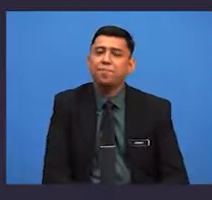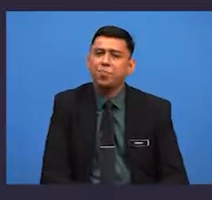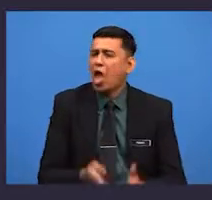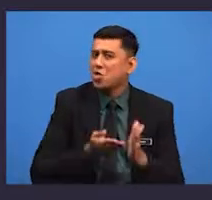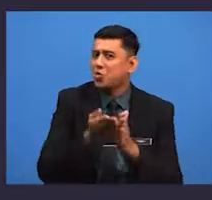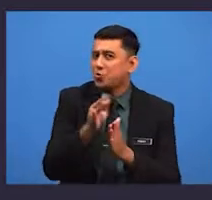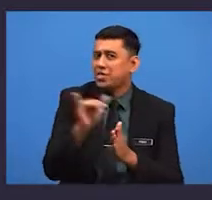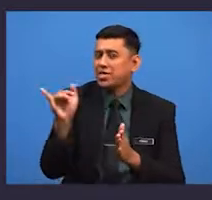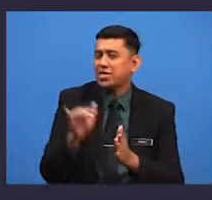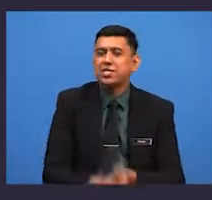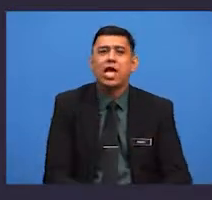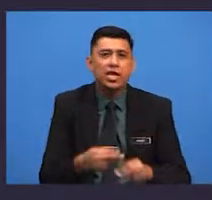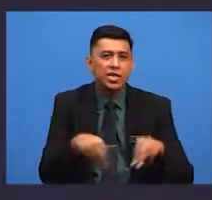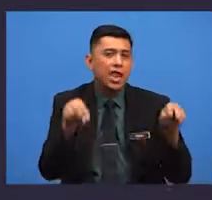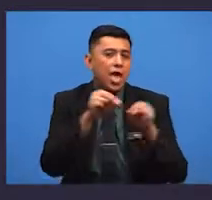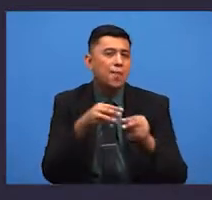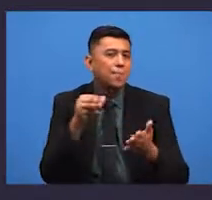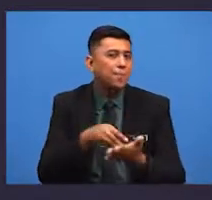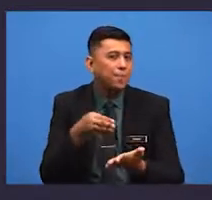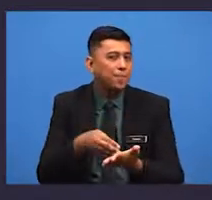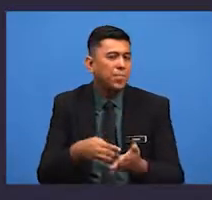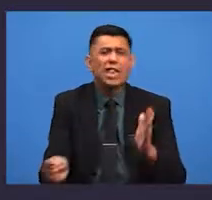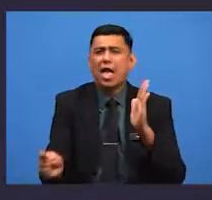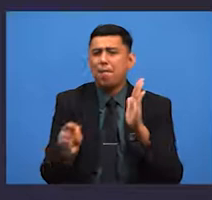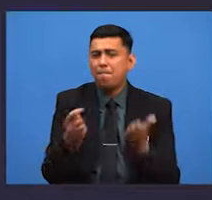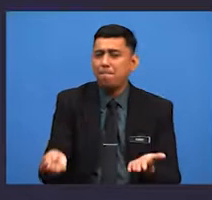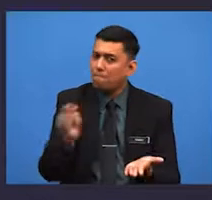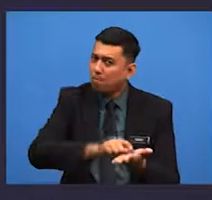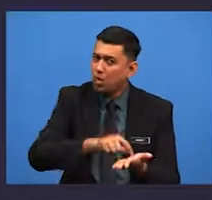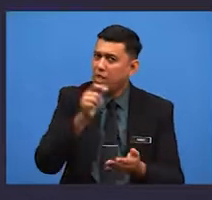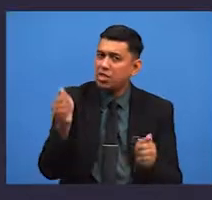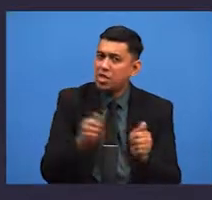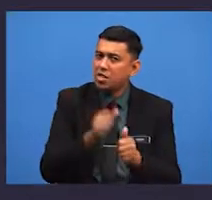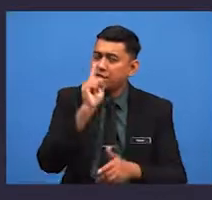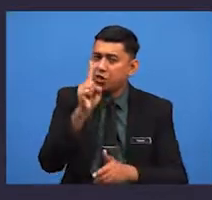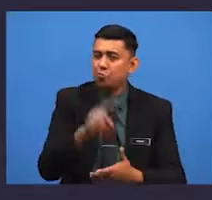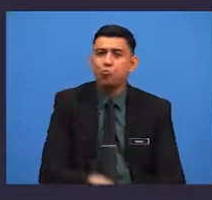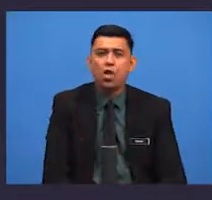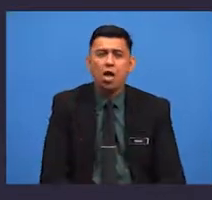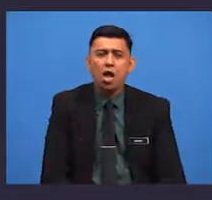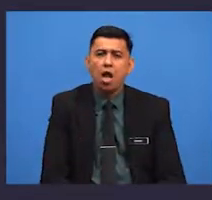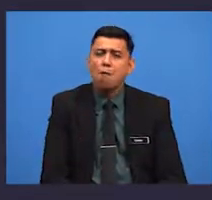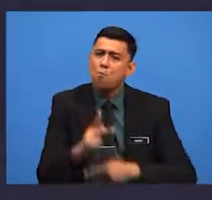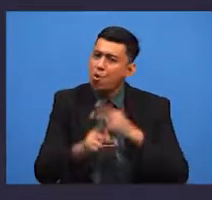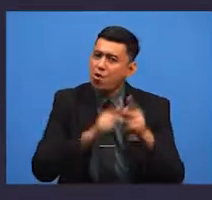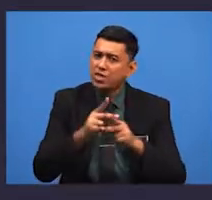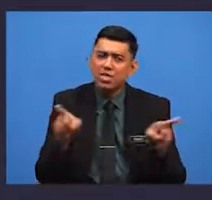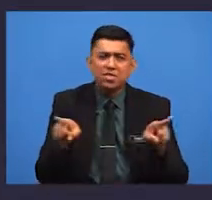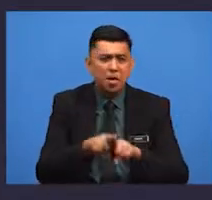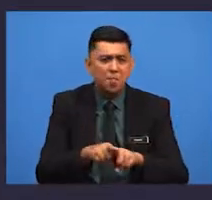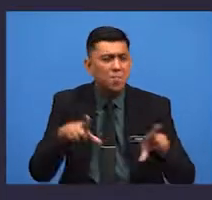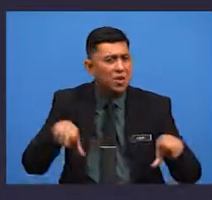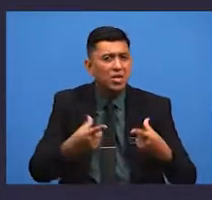Seterusnya, nilai pembilang akan ditambah dengan satu. Proses yang sama akan